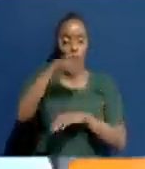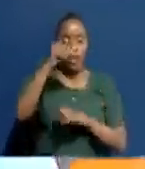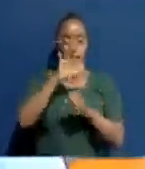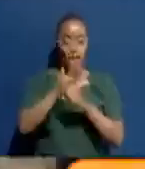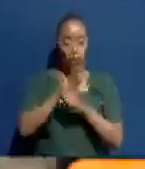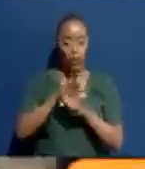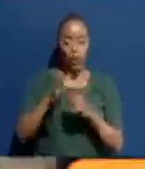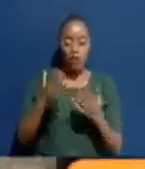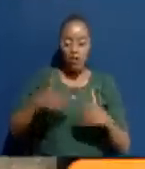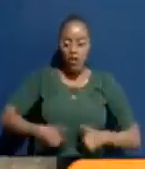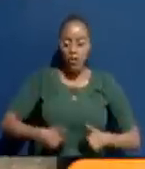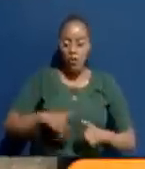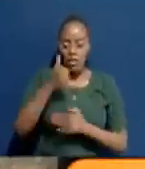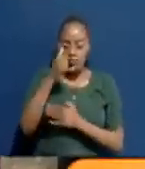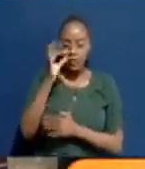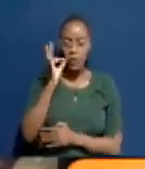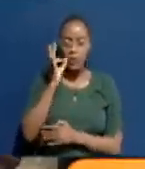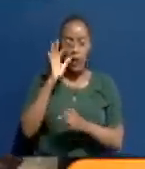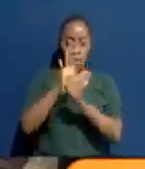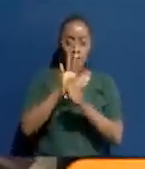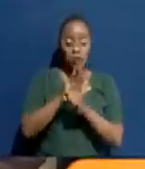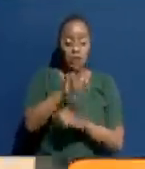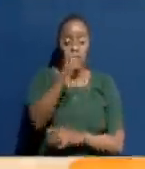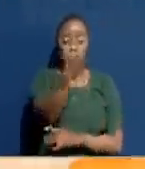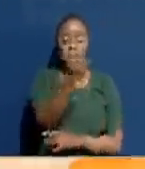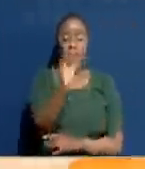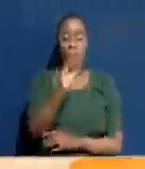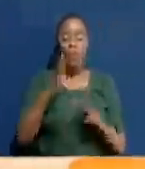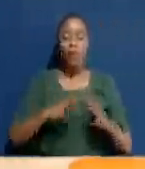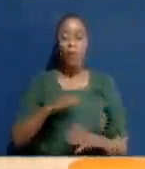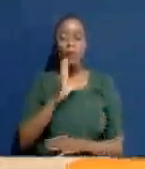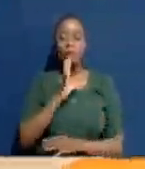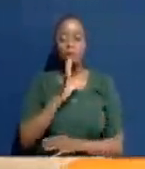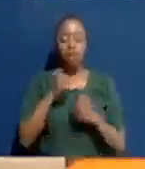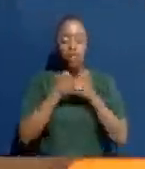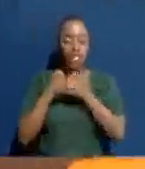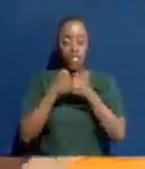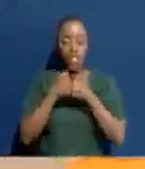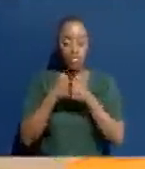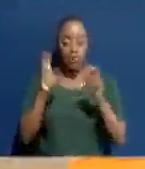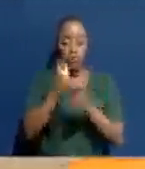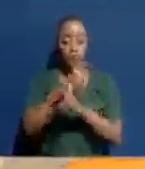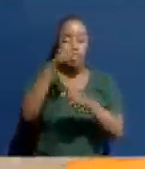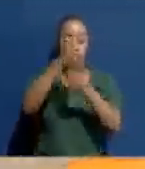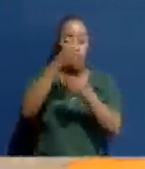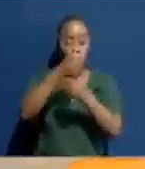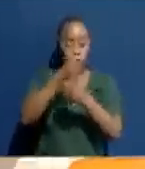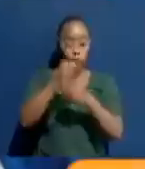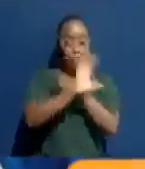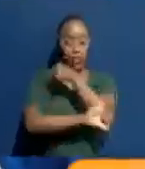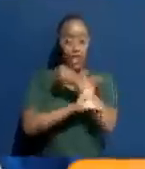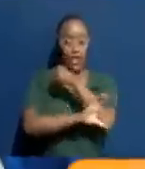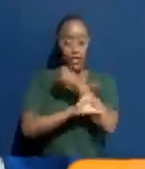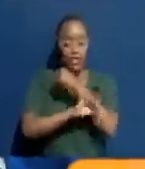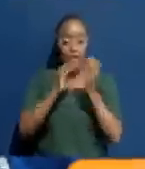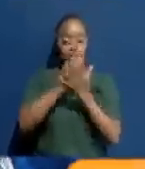kwa bangi. Obudo is not alone. Most of those we spoke to shared with us the challenges of looking for a job in the country.